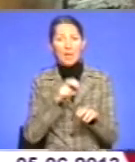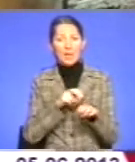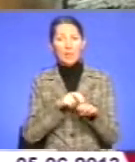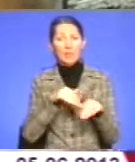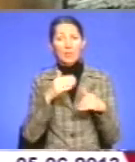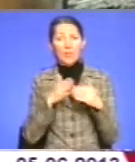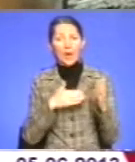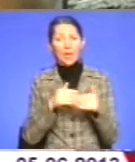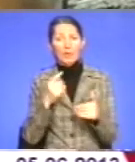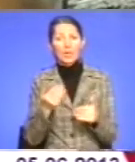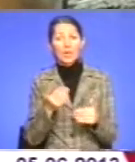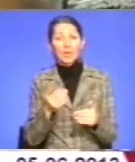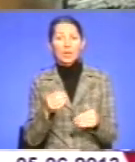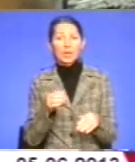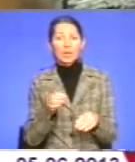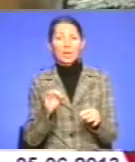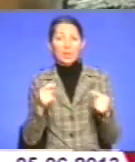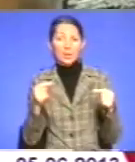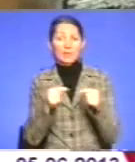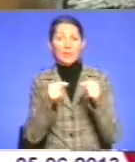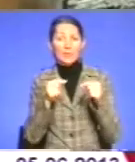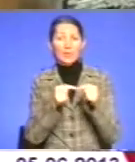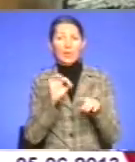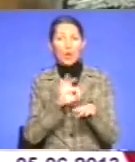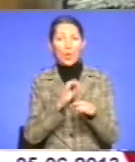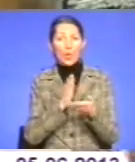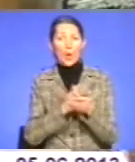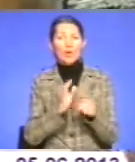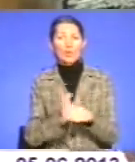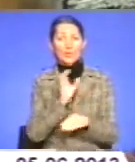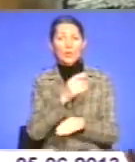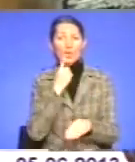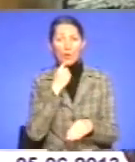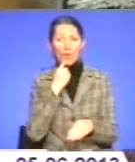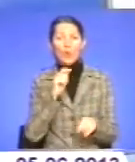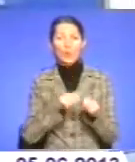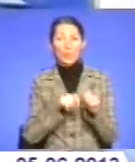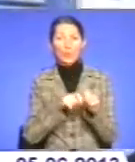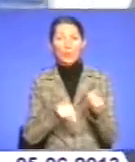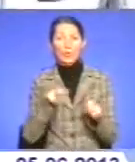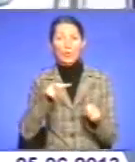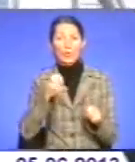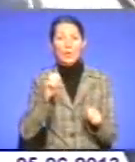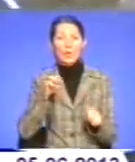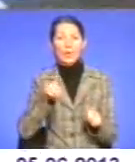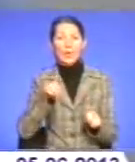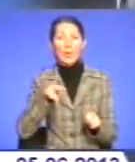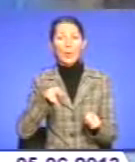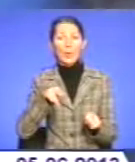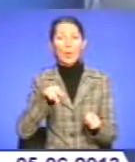з дифдіагностичною метою повинні направляти кров на дослідження, в тому числі і на лептоспіроз.